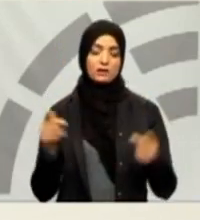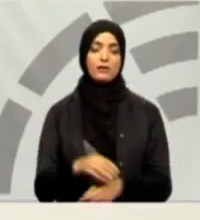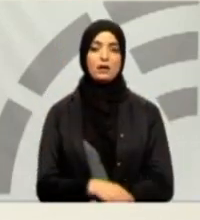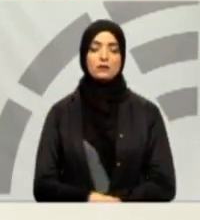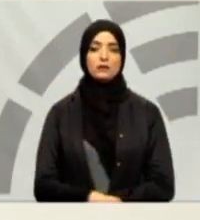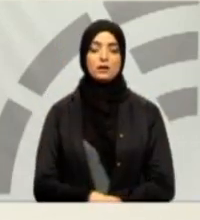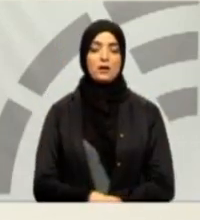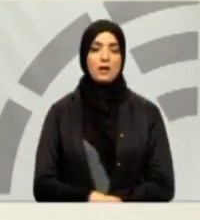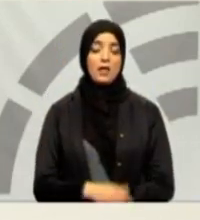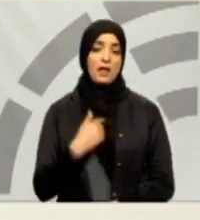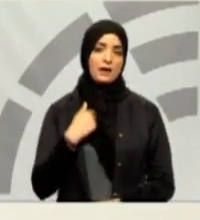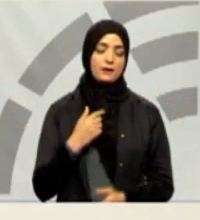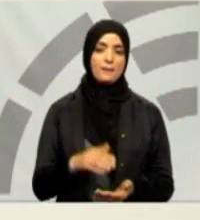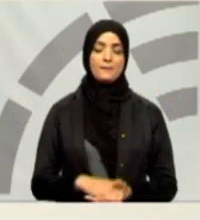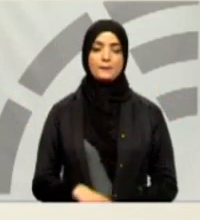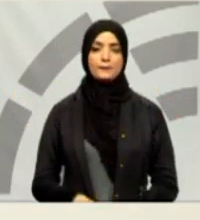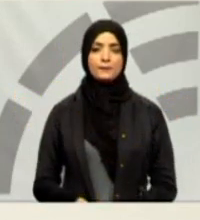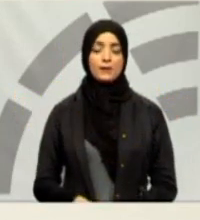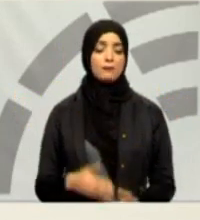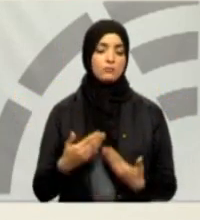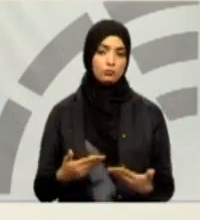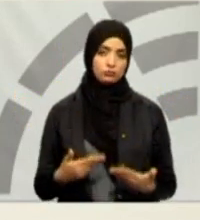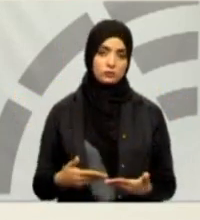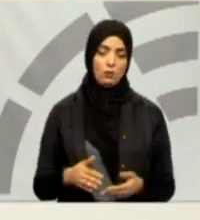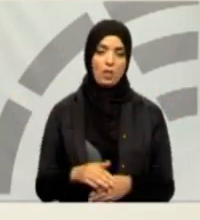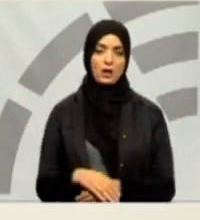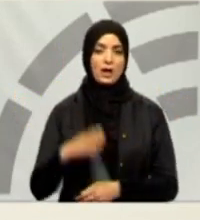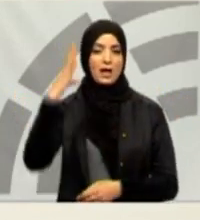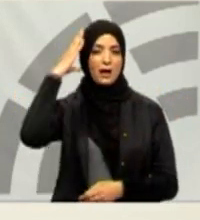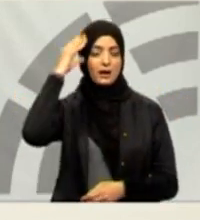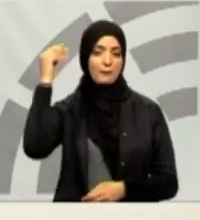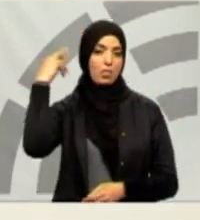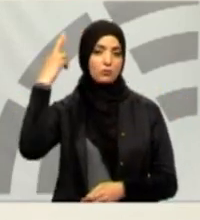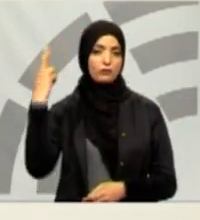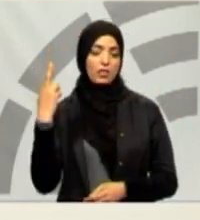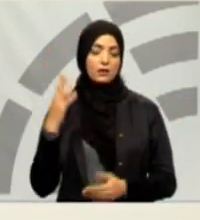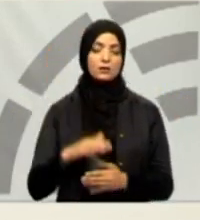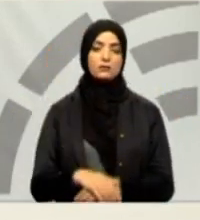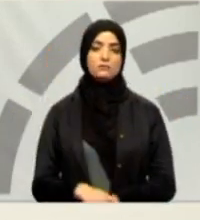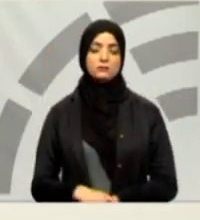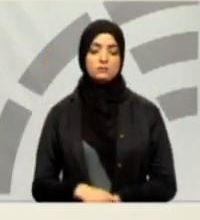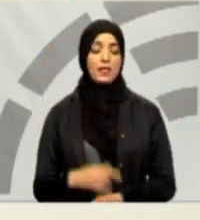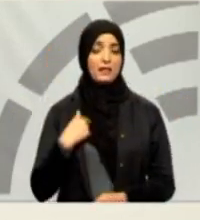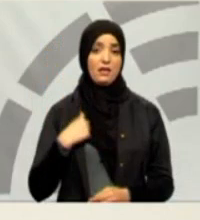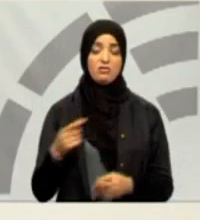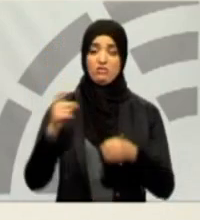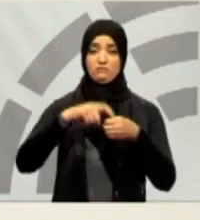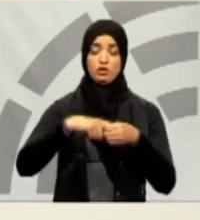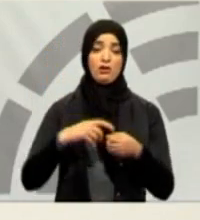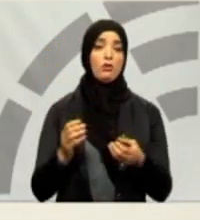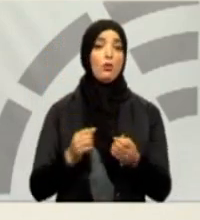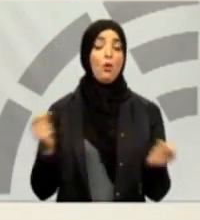تحت تصرفكم ما اكتسبت من خبره والتلاع طيله تواجد كناشط في الجمعيات